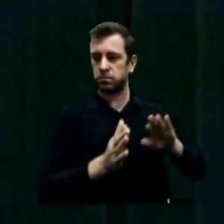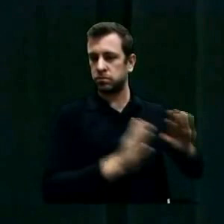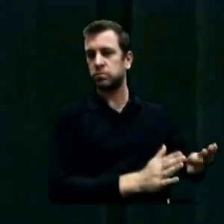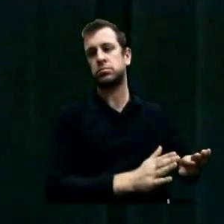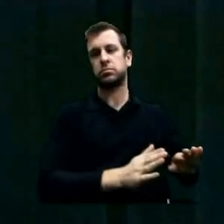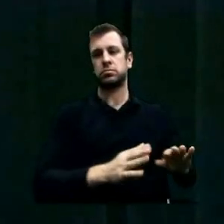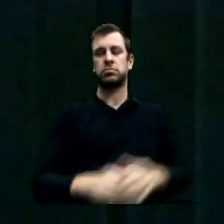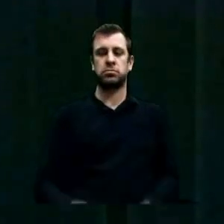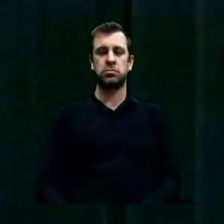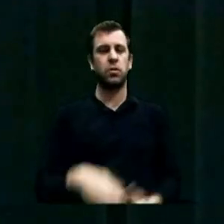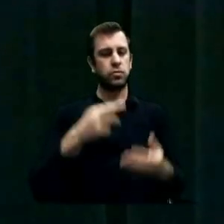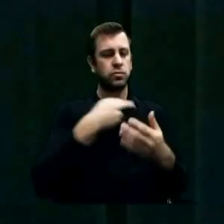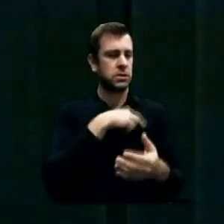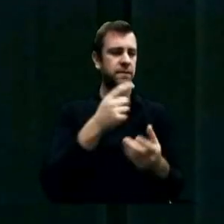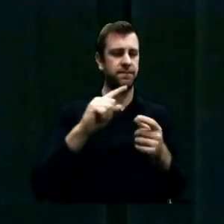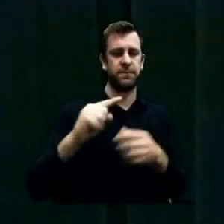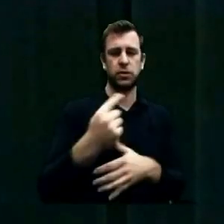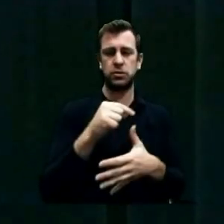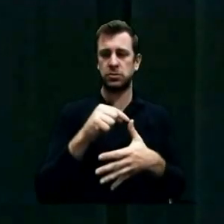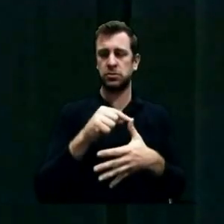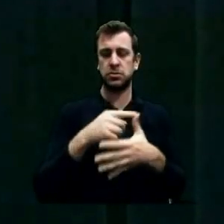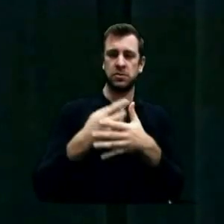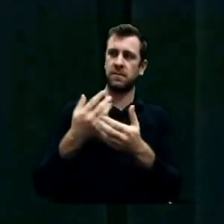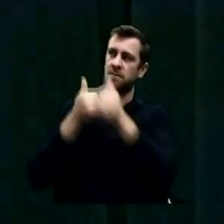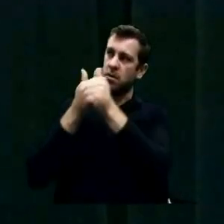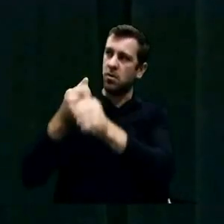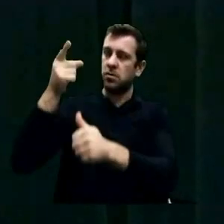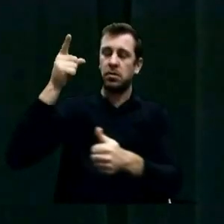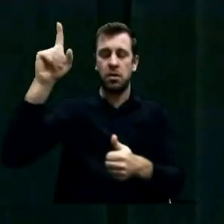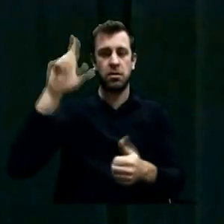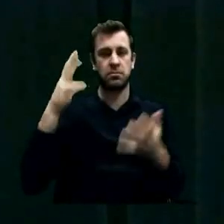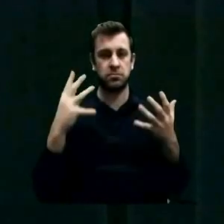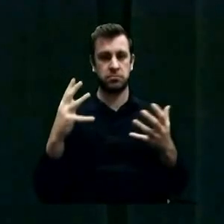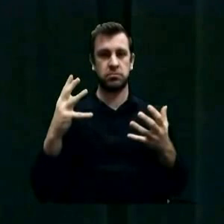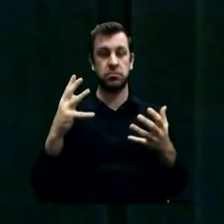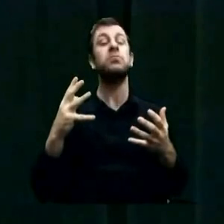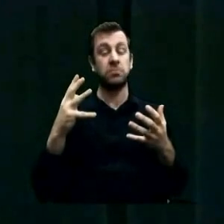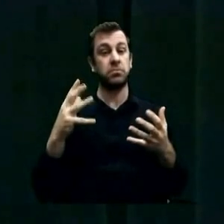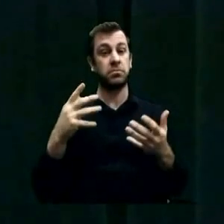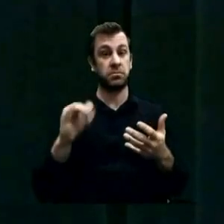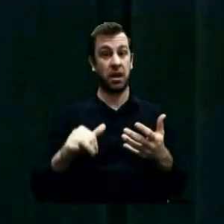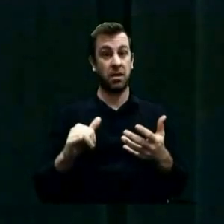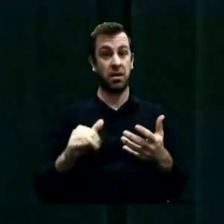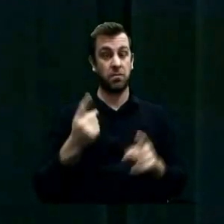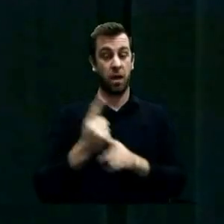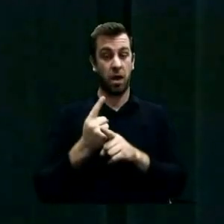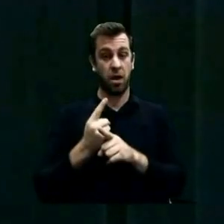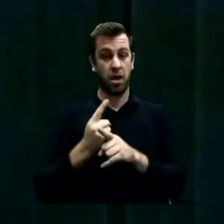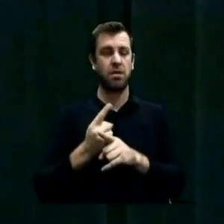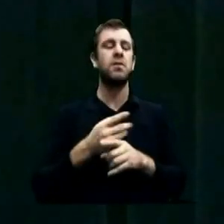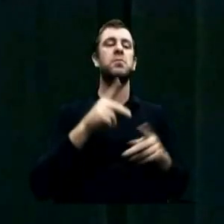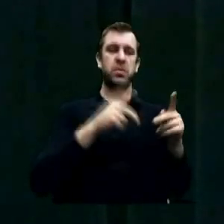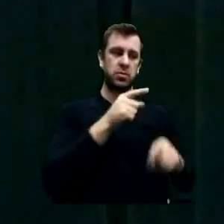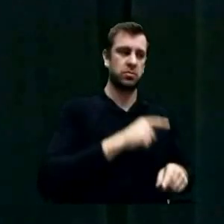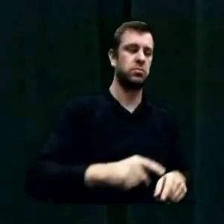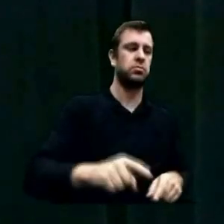master, Almighty God, then people should follow him. فَلِلْعَوَامْ أَنْ يُقَلِّدُوهُ. Then people should